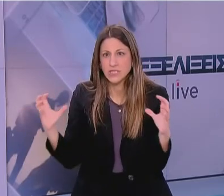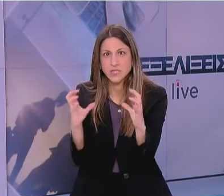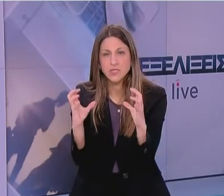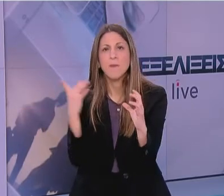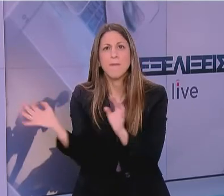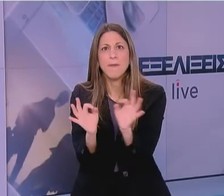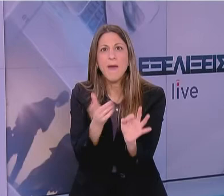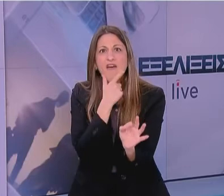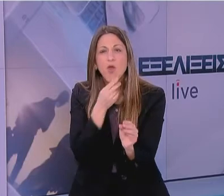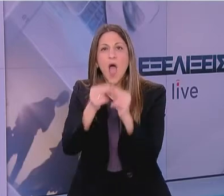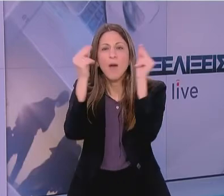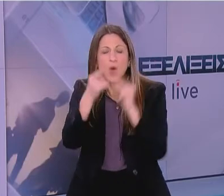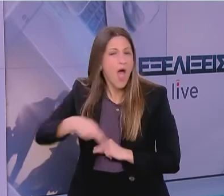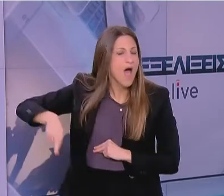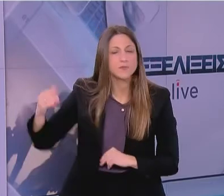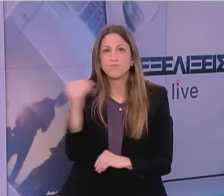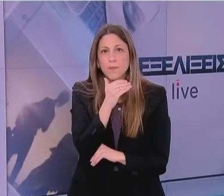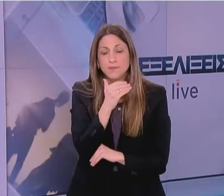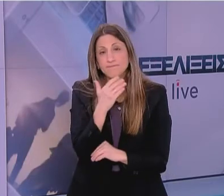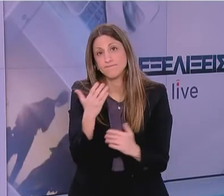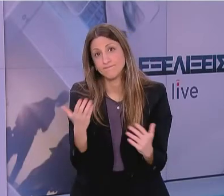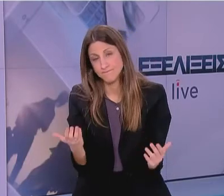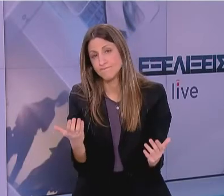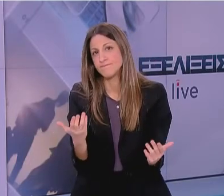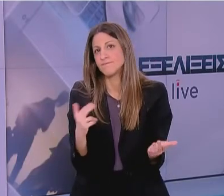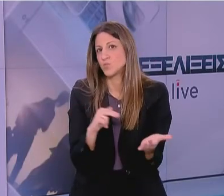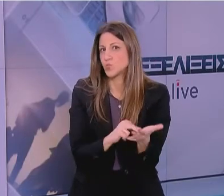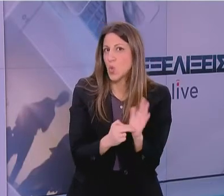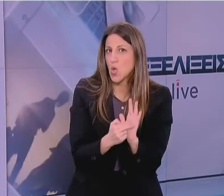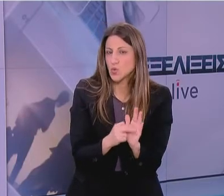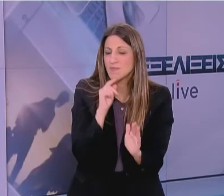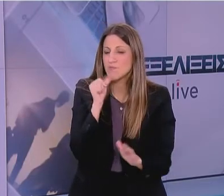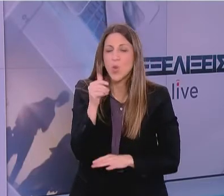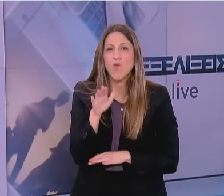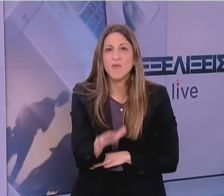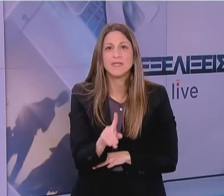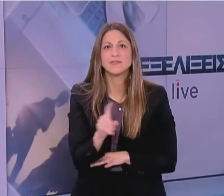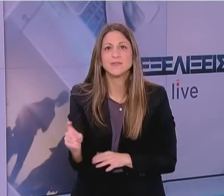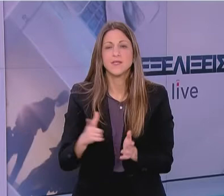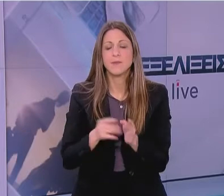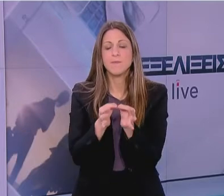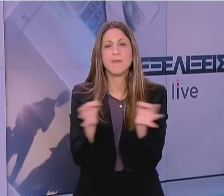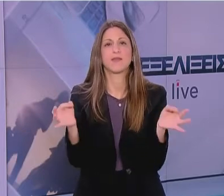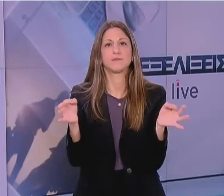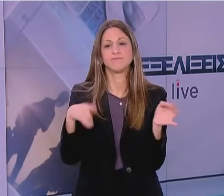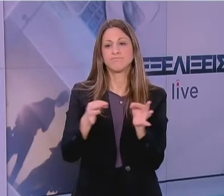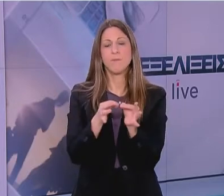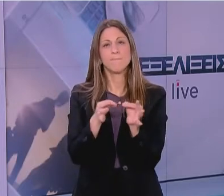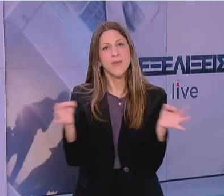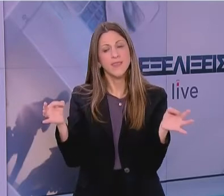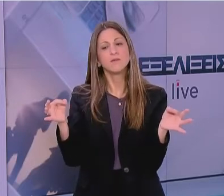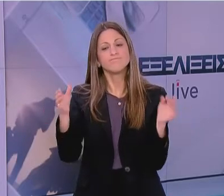Ελλάδα μπορεί να δημιουργήσει άλλα δεδομένα και άλλες συνθήκες. Άρα πρέπει το πρώτο βήμα είναι να ολοκληρώσουμε αυτές